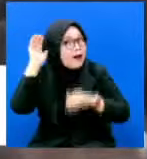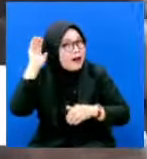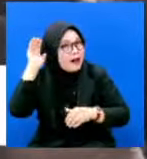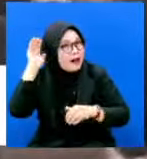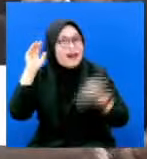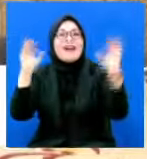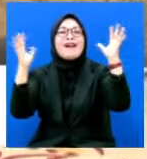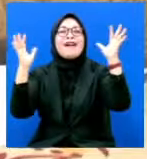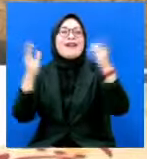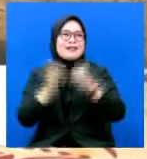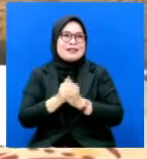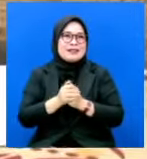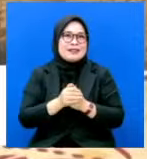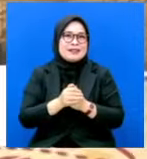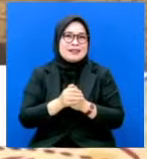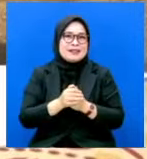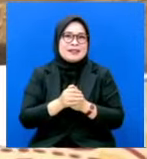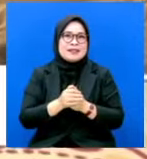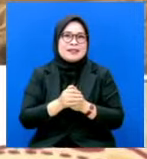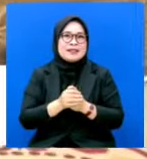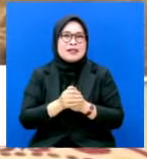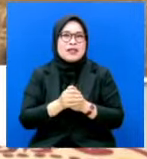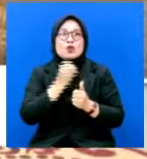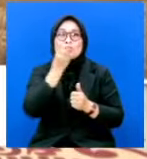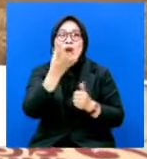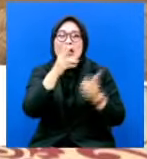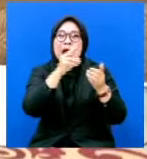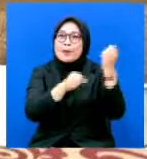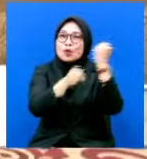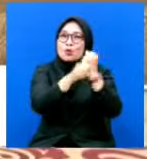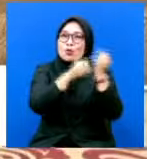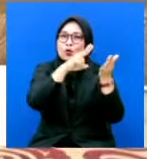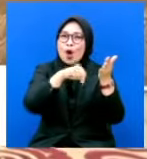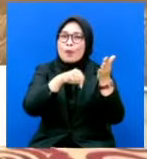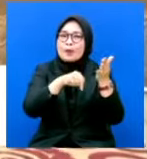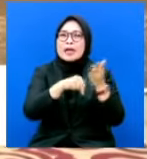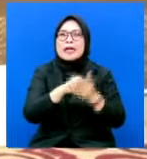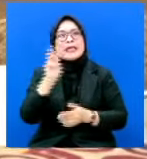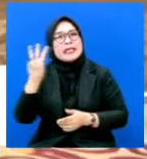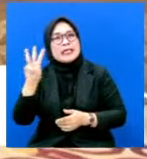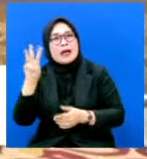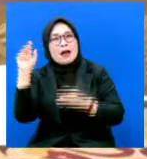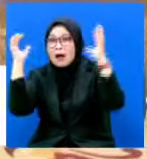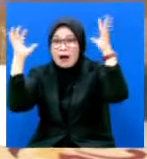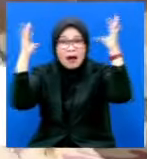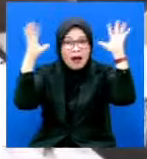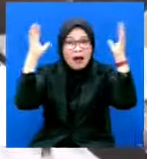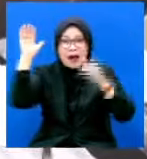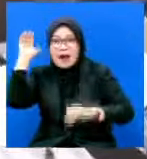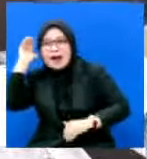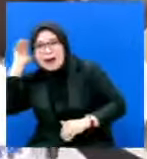du berikutnya Saya ingin juga dengar suara pendukung paslon nomor urut 3 yang